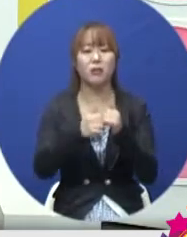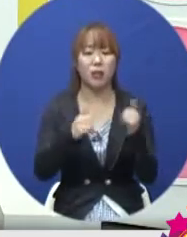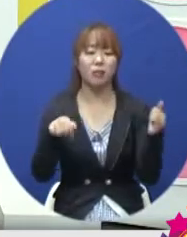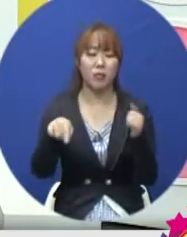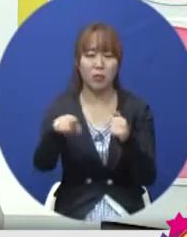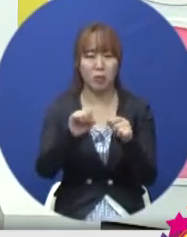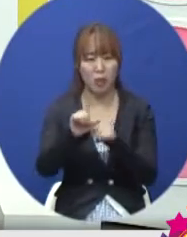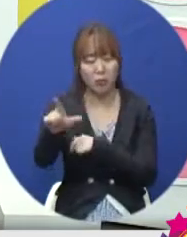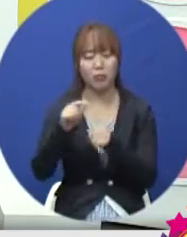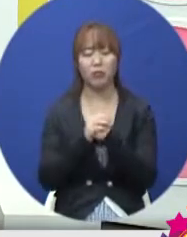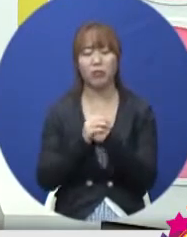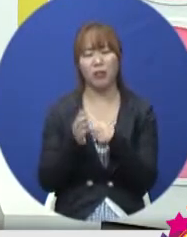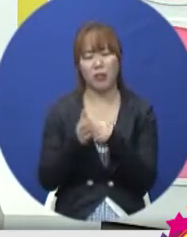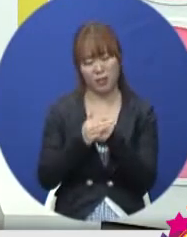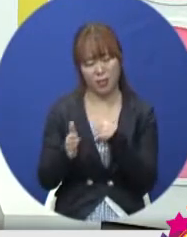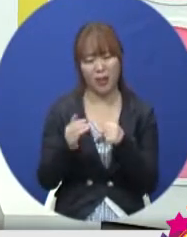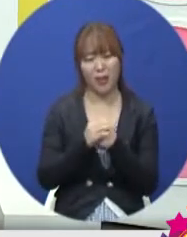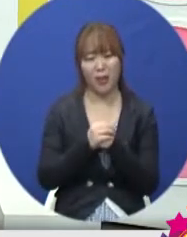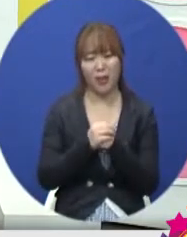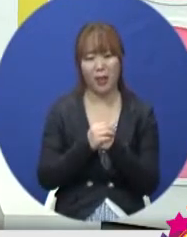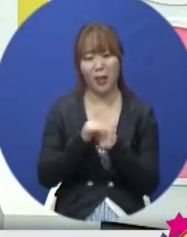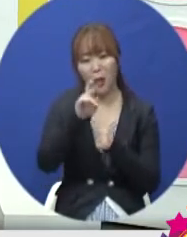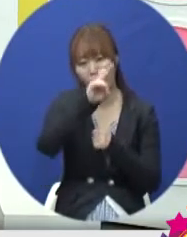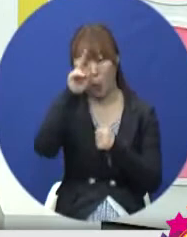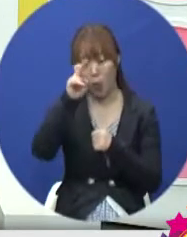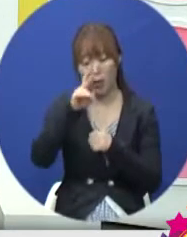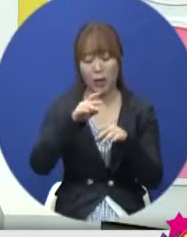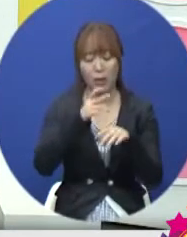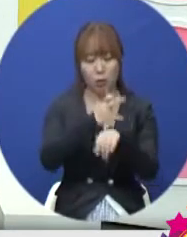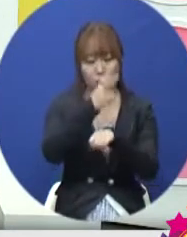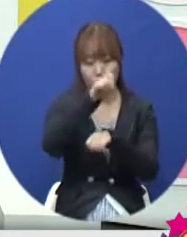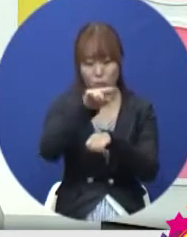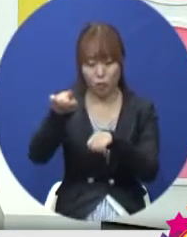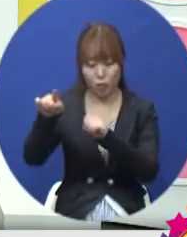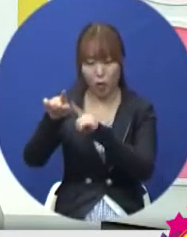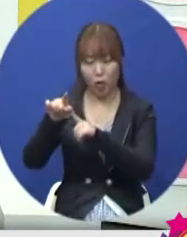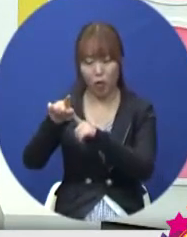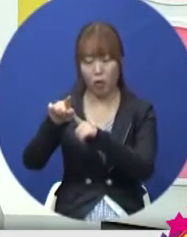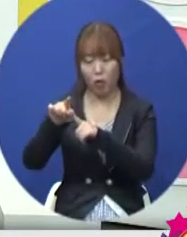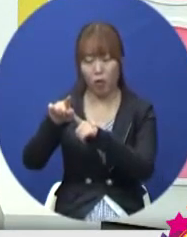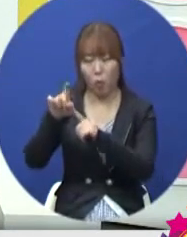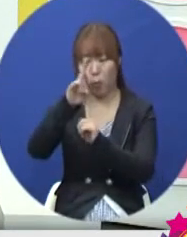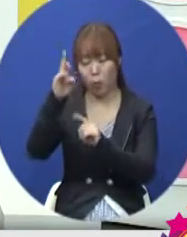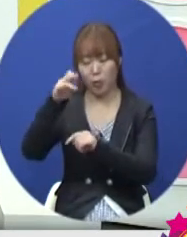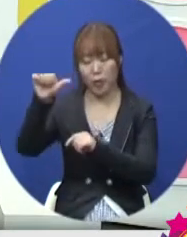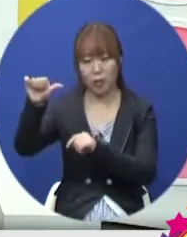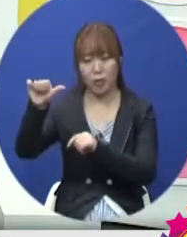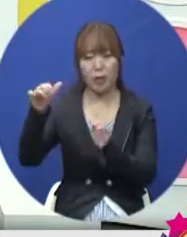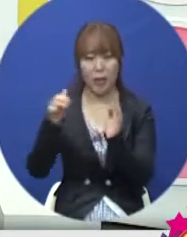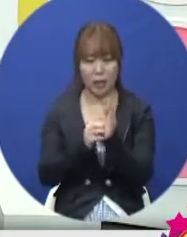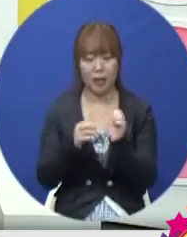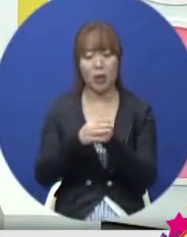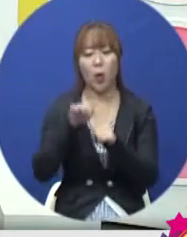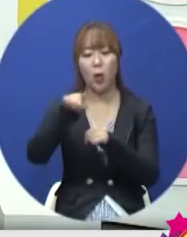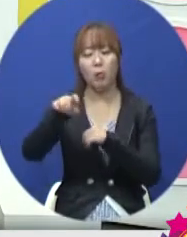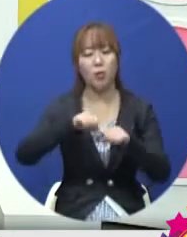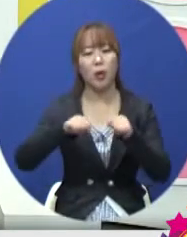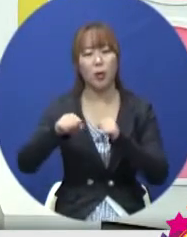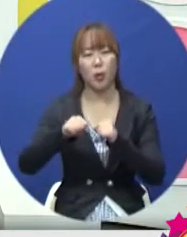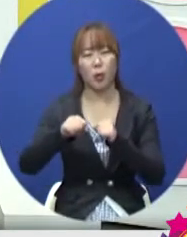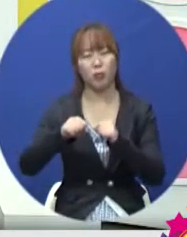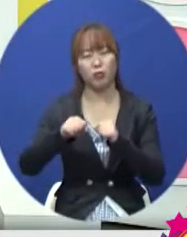해요. 자, 그렇기 때문에 오후 12시부터 5시까지는 야외 활동을